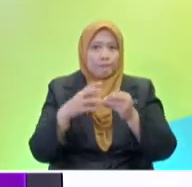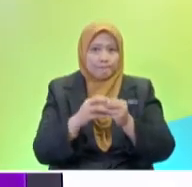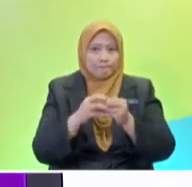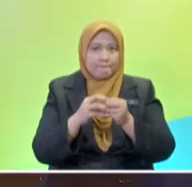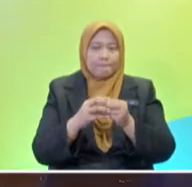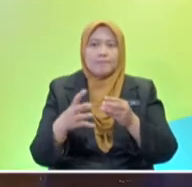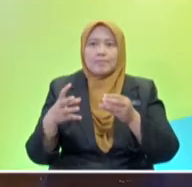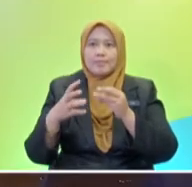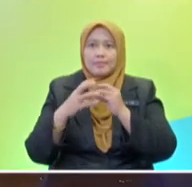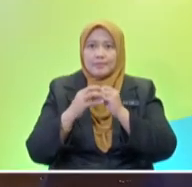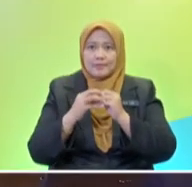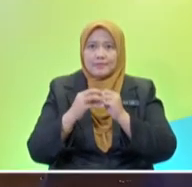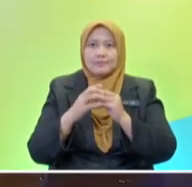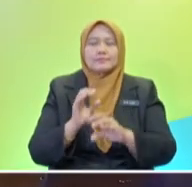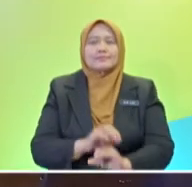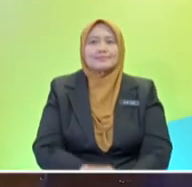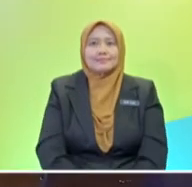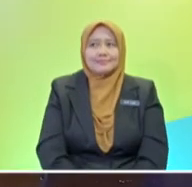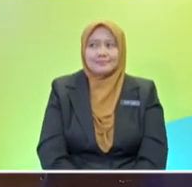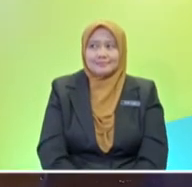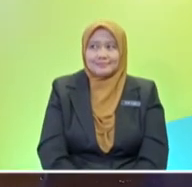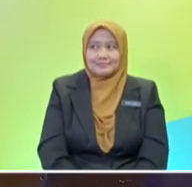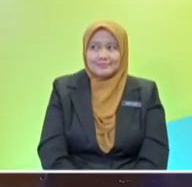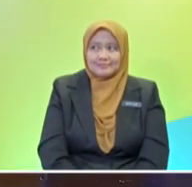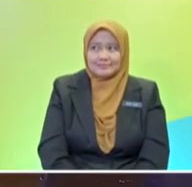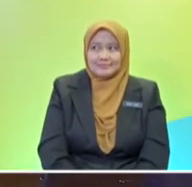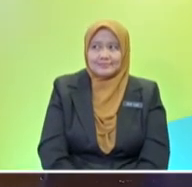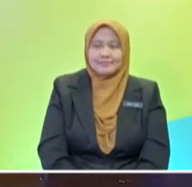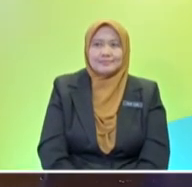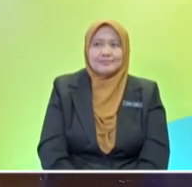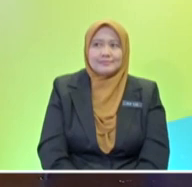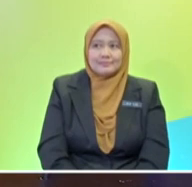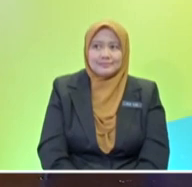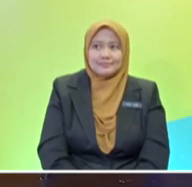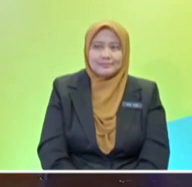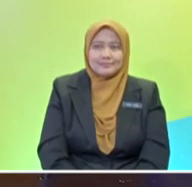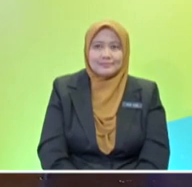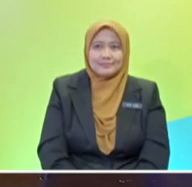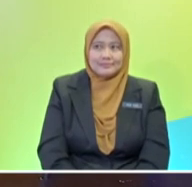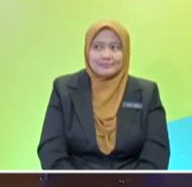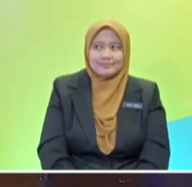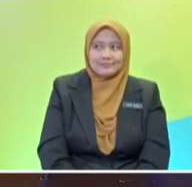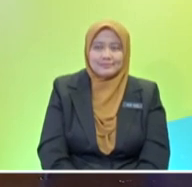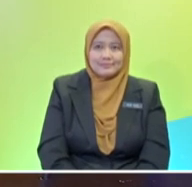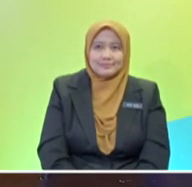Daun pinang rapat-rapat. Oh, kalau daun kelapa dia jarang-jarang. Okey, itu perbezaan ni rapat-rapat.